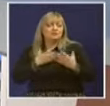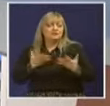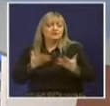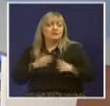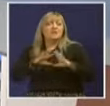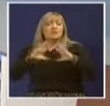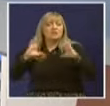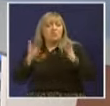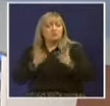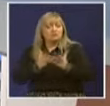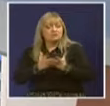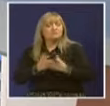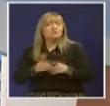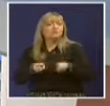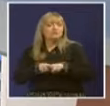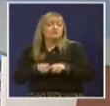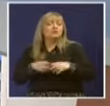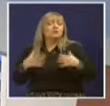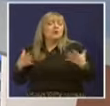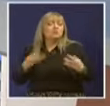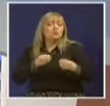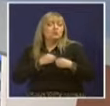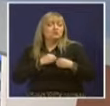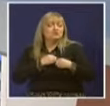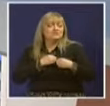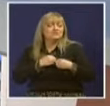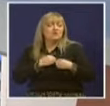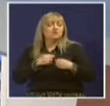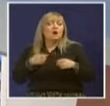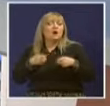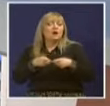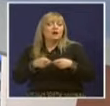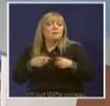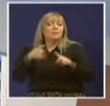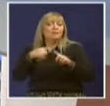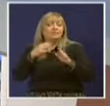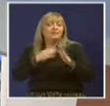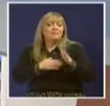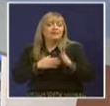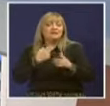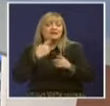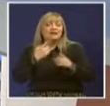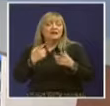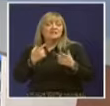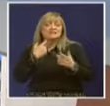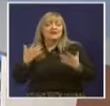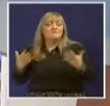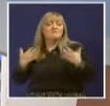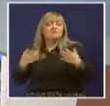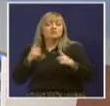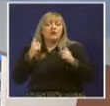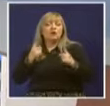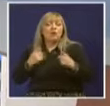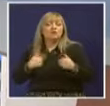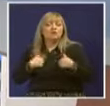по-скоро и обществото не започна да става чувствително към темата за въздуха, който дишаме. Нашия екип беше в Девня Цемент. Той е един